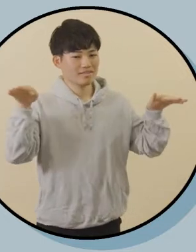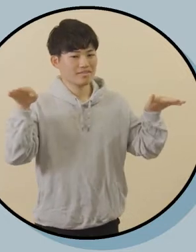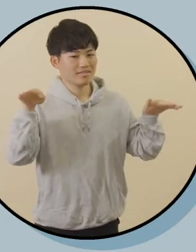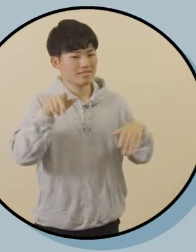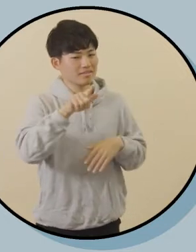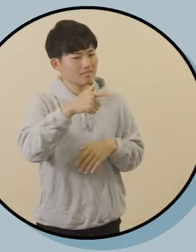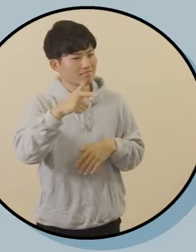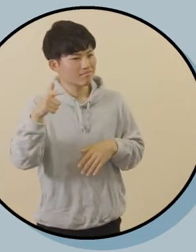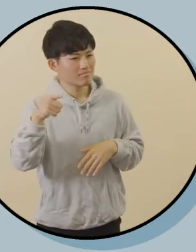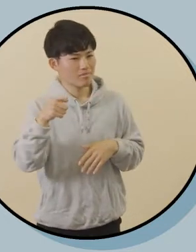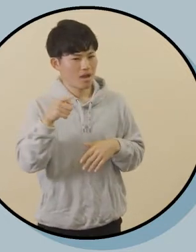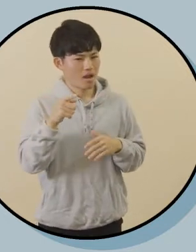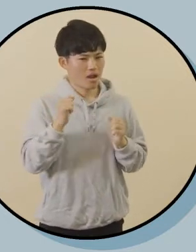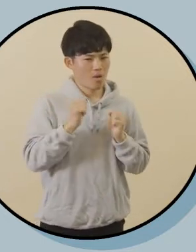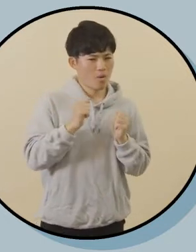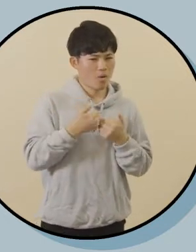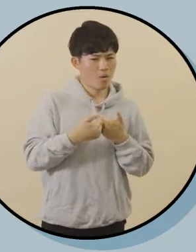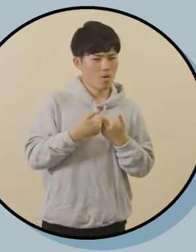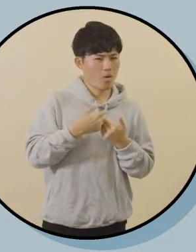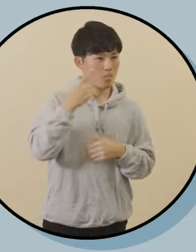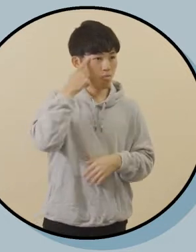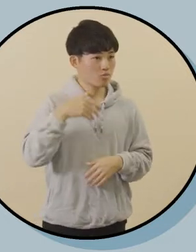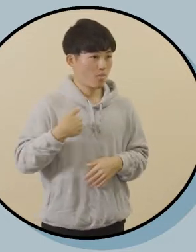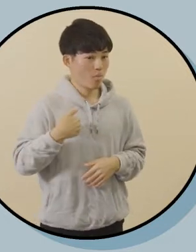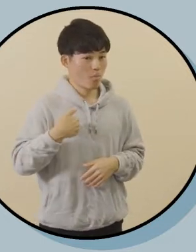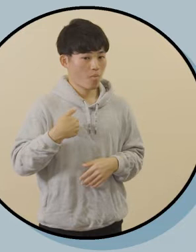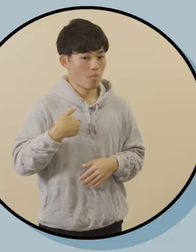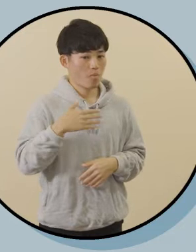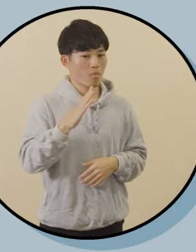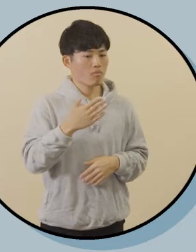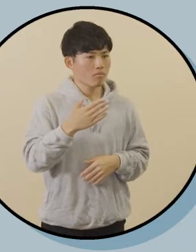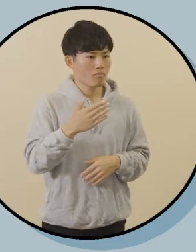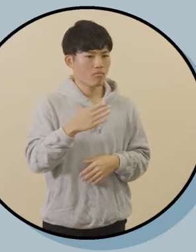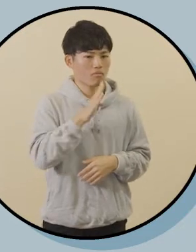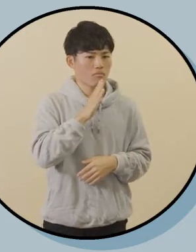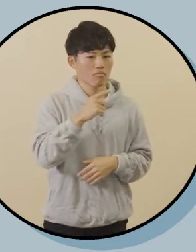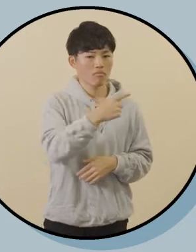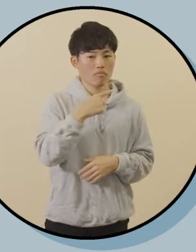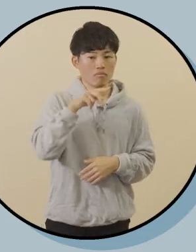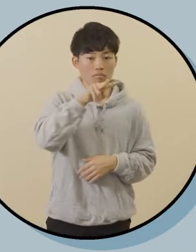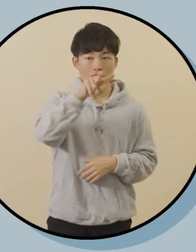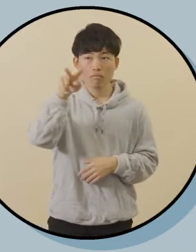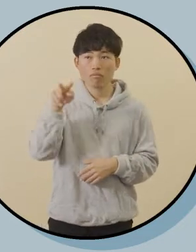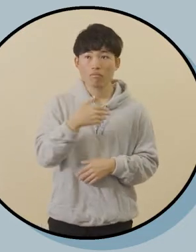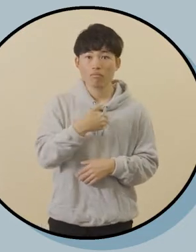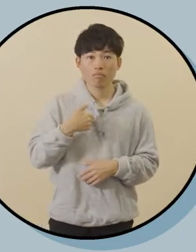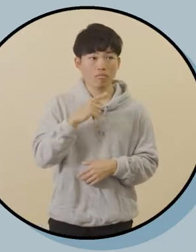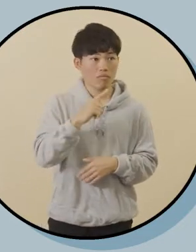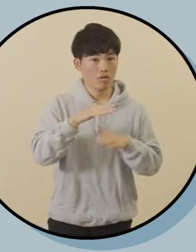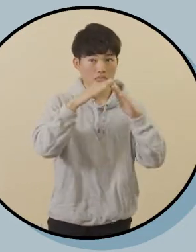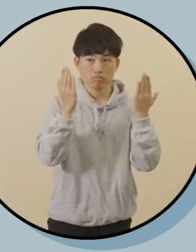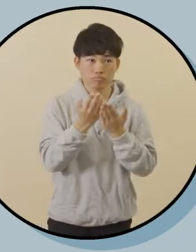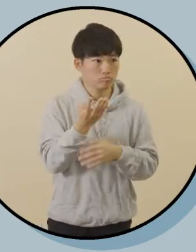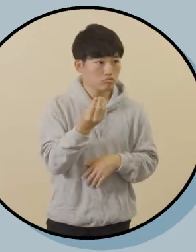おどろどろしいものっていうふうにも思えるかもしれないですけど、実際、なんか私たちが見てるものって、じゃあどれぐらいあるんだろうって考えると、ね、